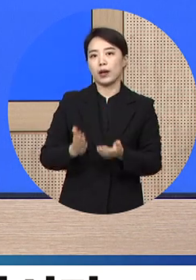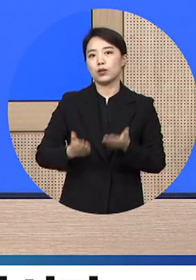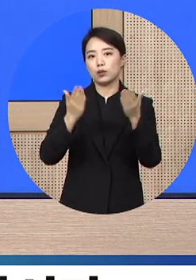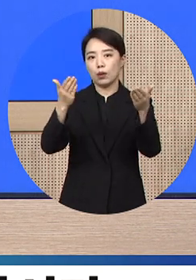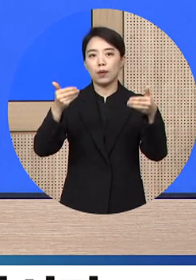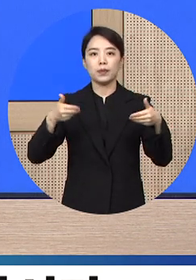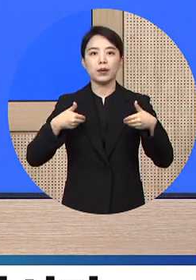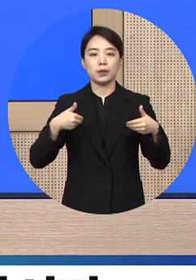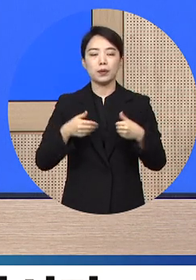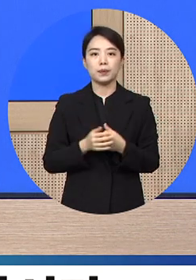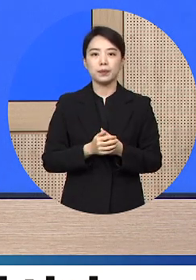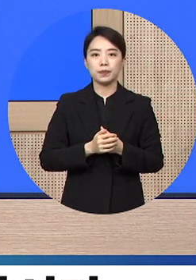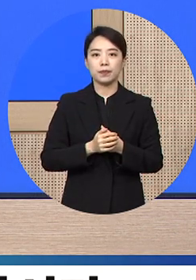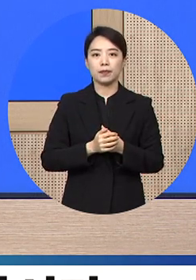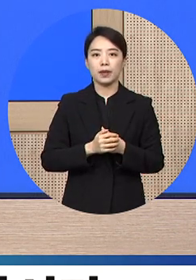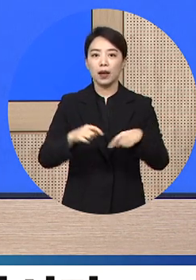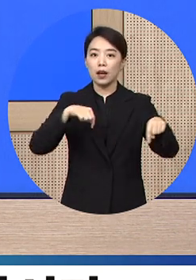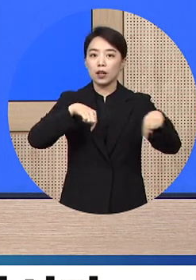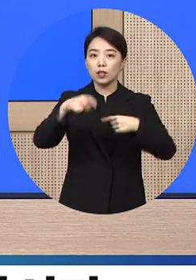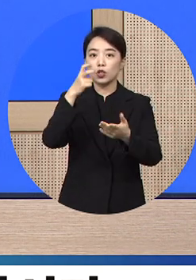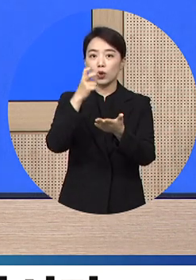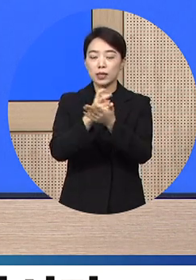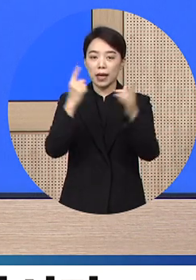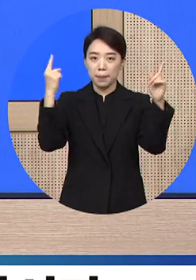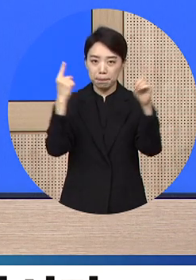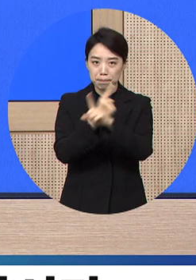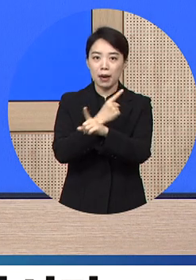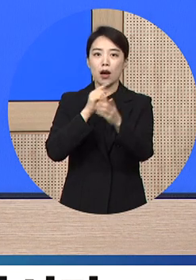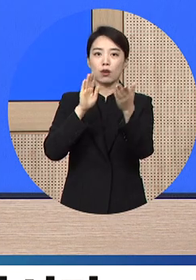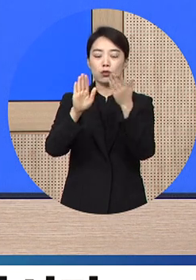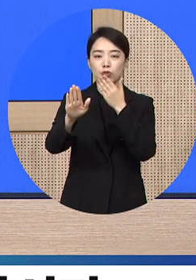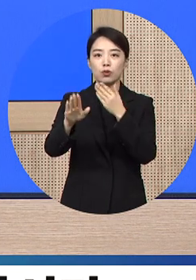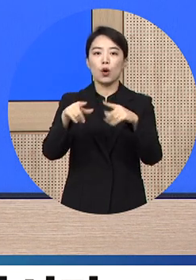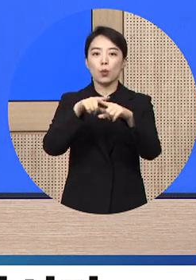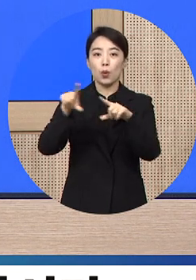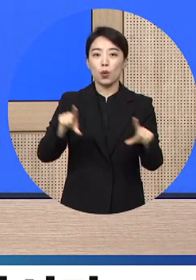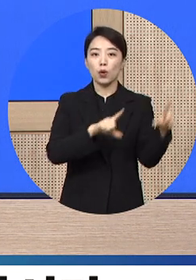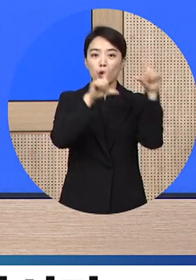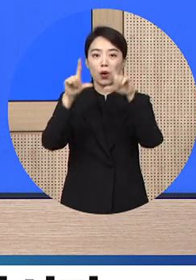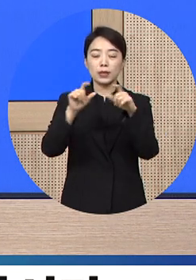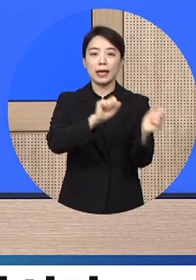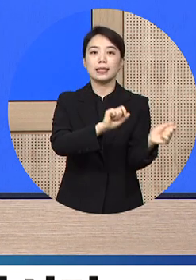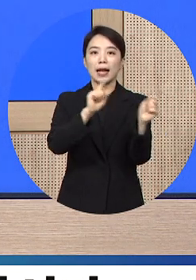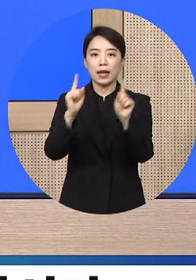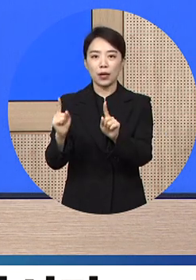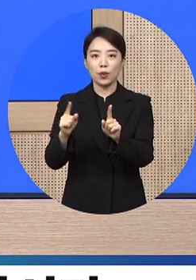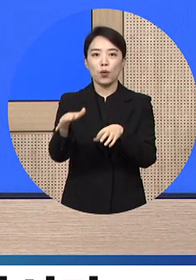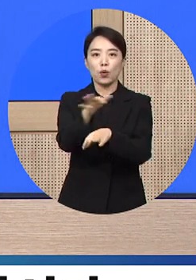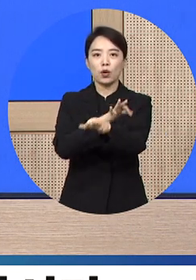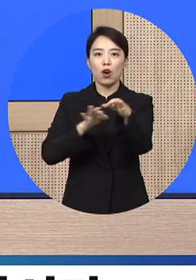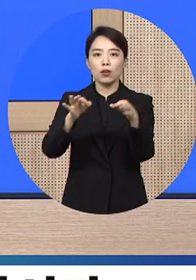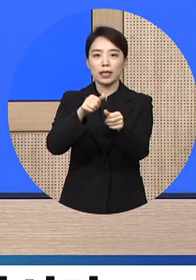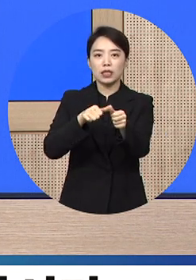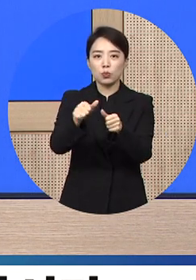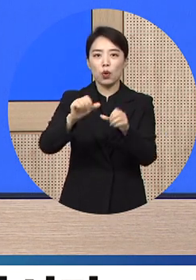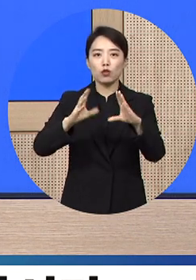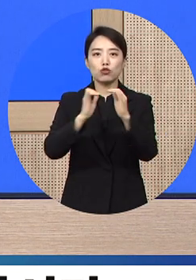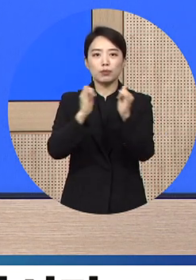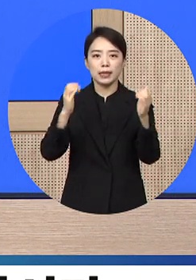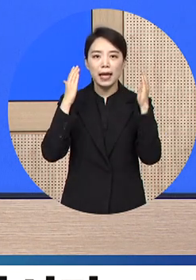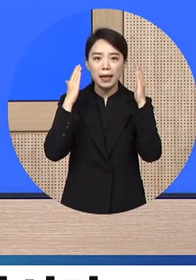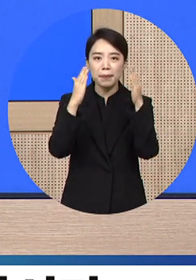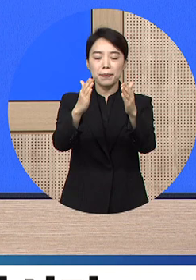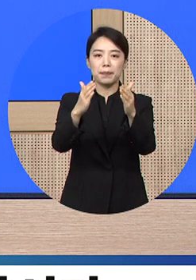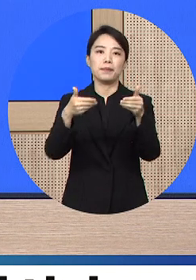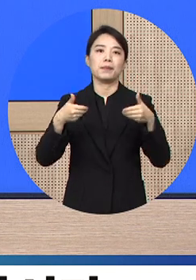때입니다. 정책의 대전환을 통해 민생을 살리고 경제를 극복하는 국민의 길로